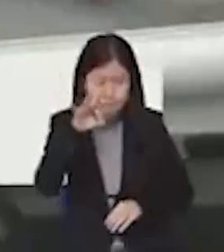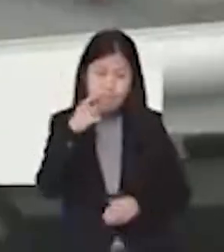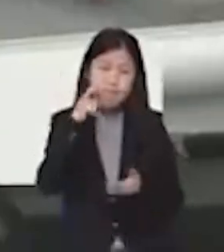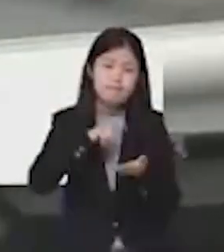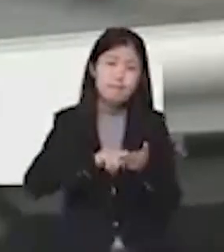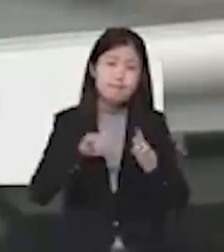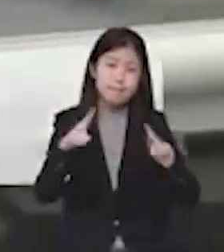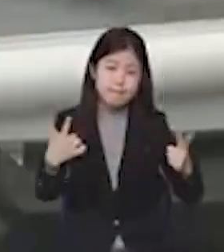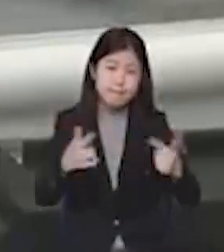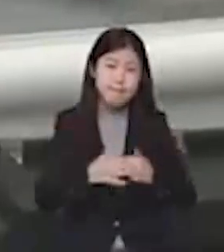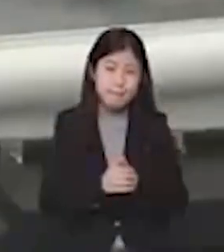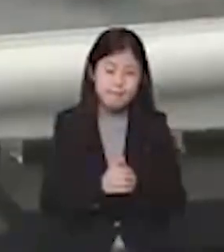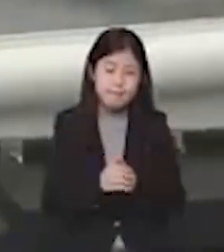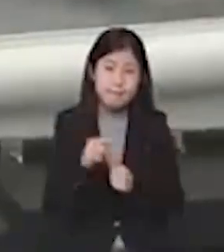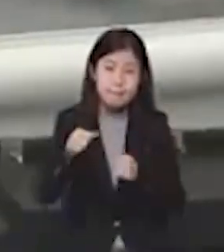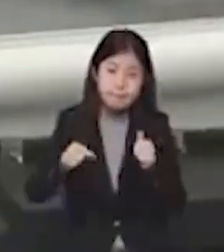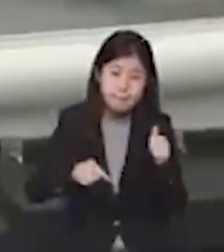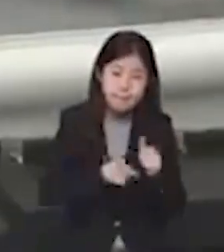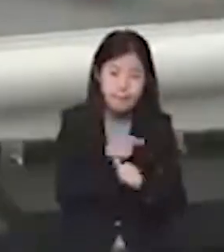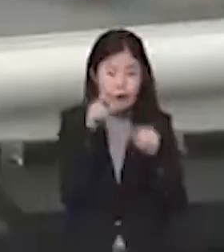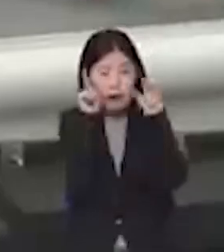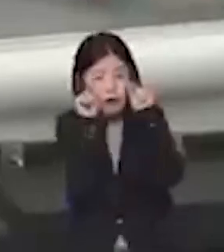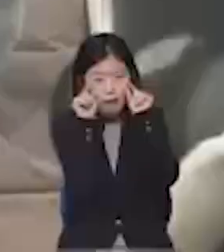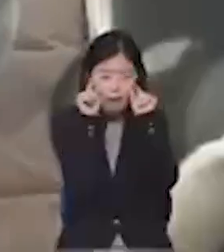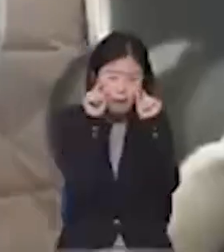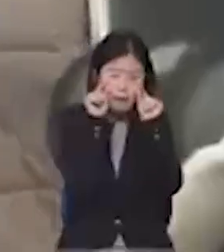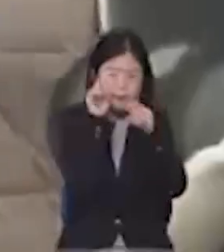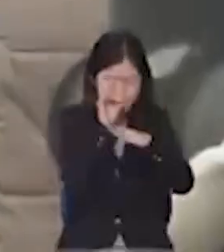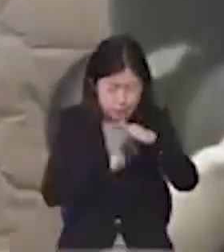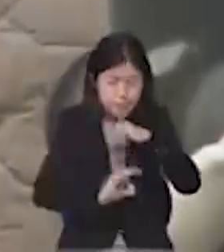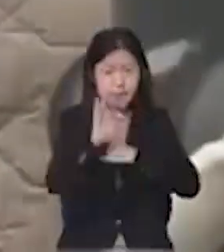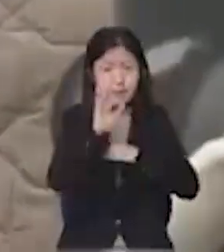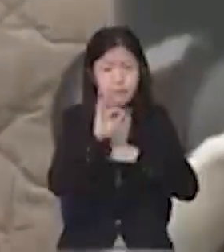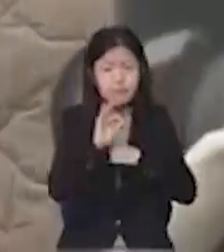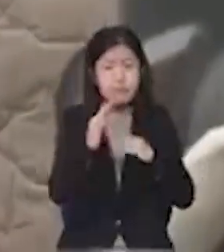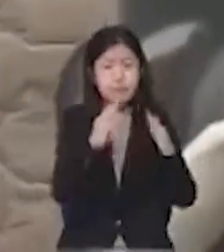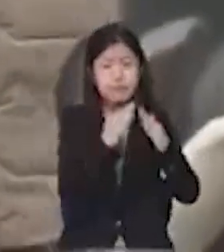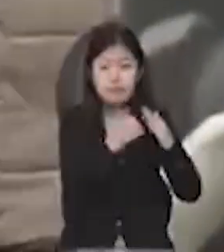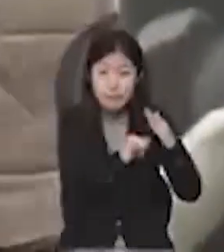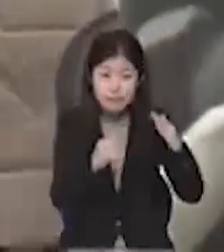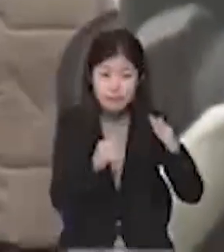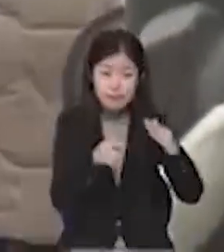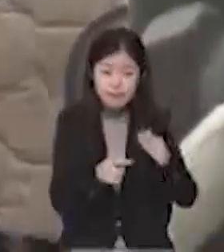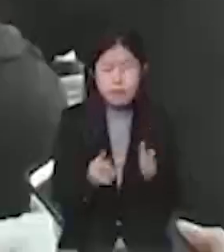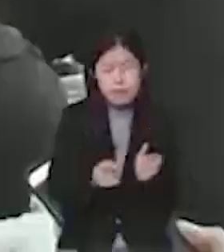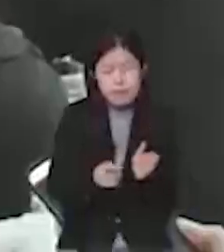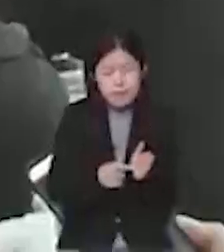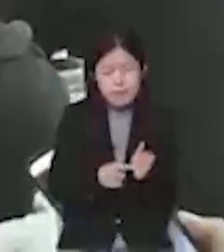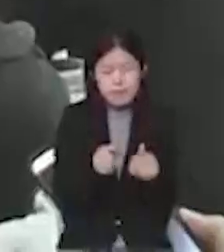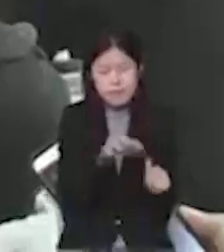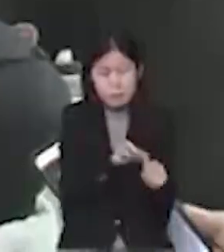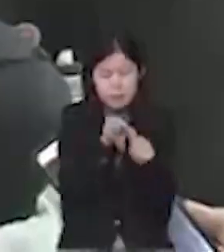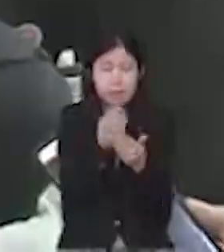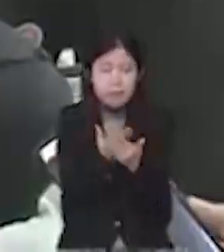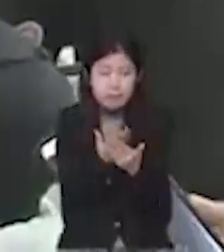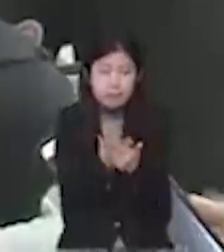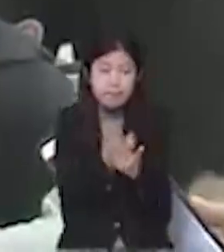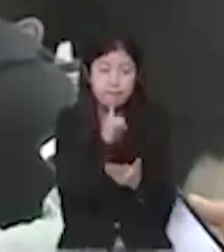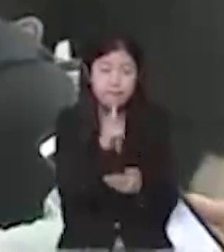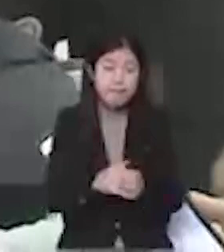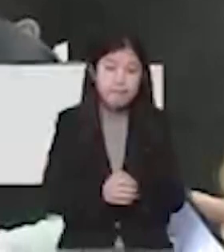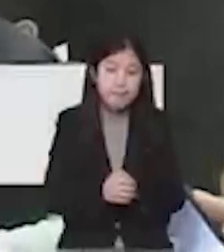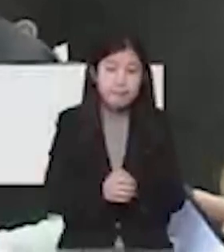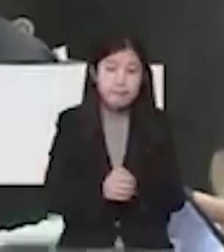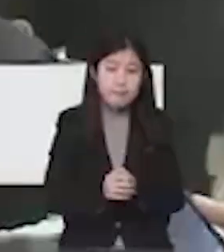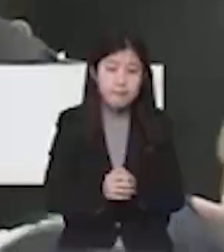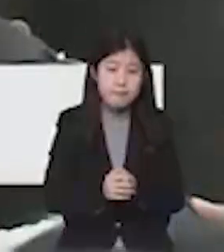있습니다. 수색 상황을 뜬눈으로 지켜본 실종자 가족들은 빠른 구조를 거듭 당부했습니다. 아직도